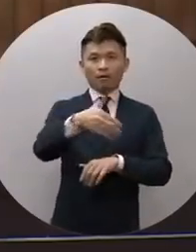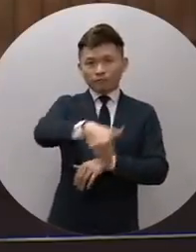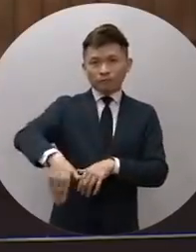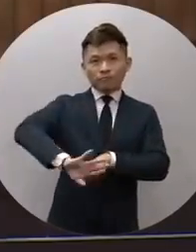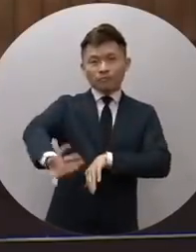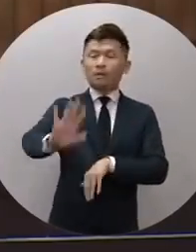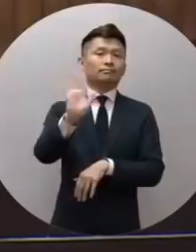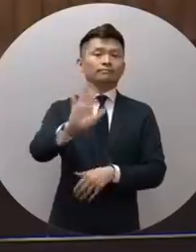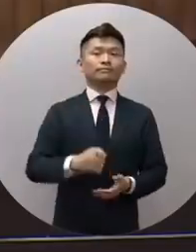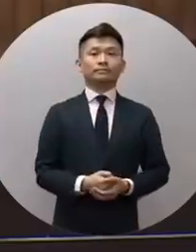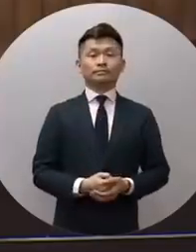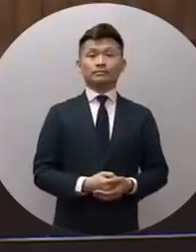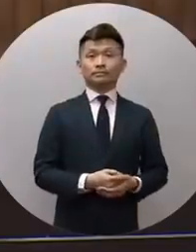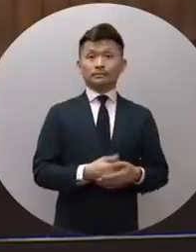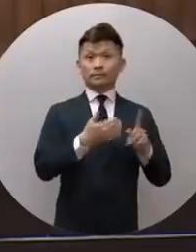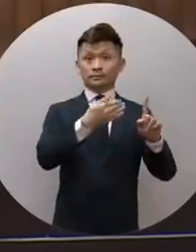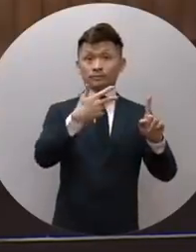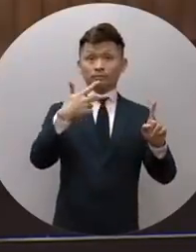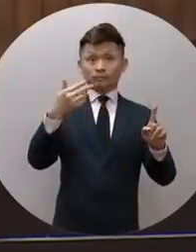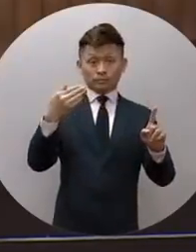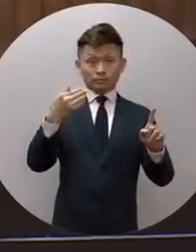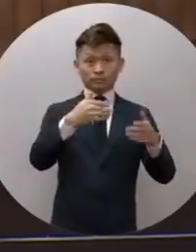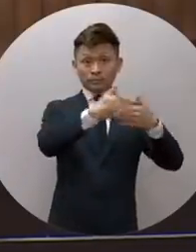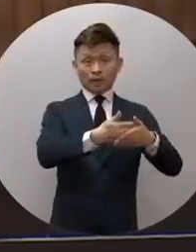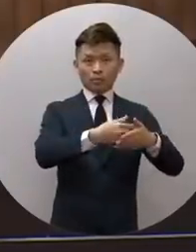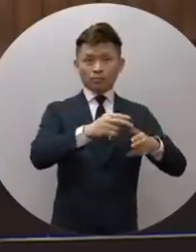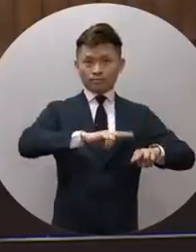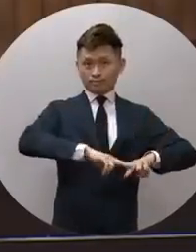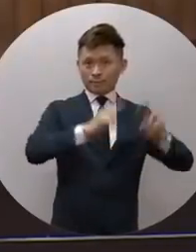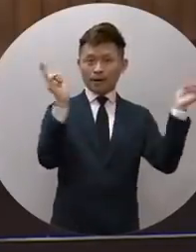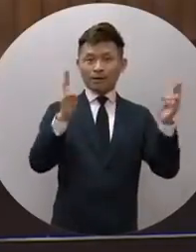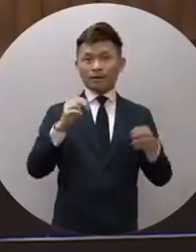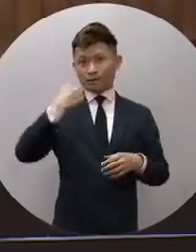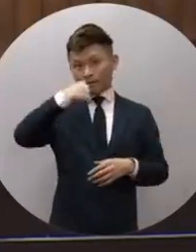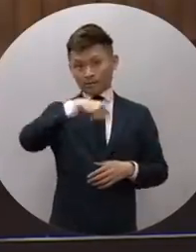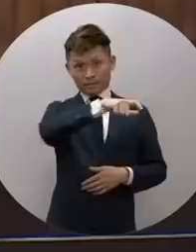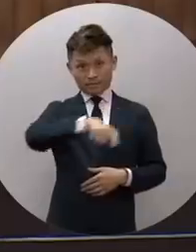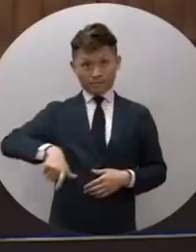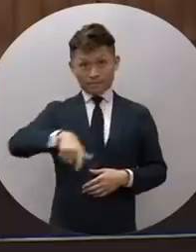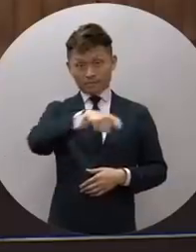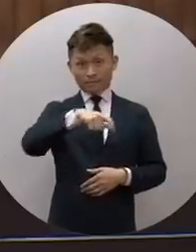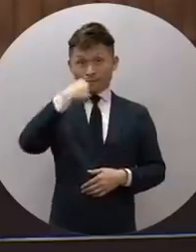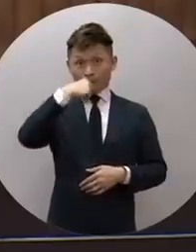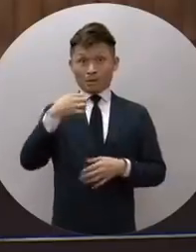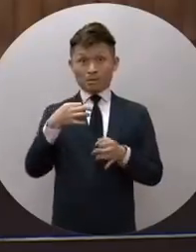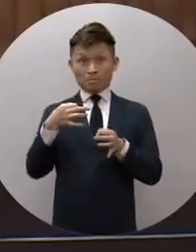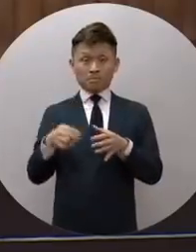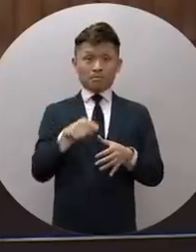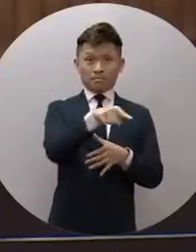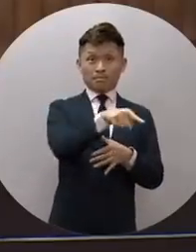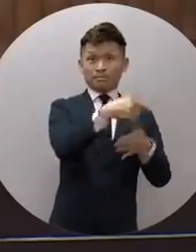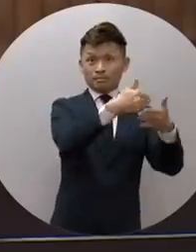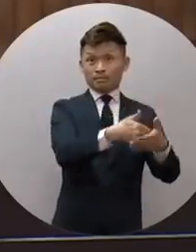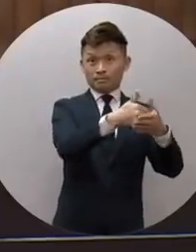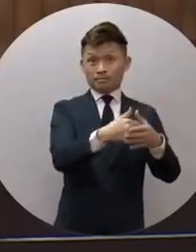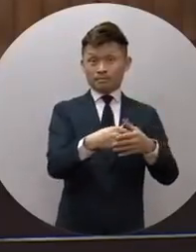1979年，大陆改革开放，对台开放40年来，台商、台干对大